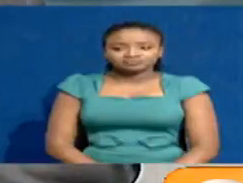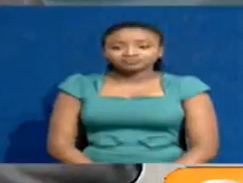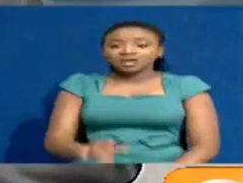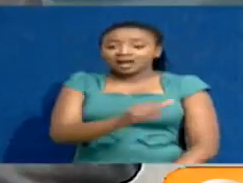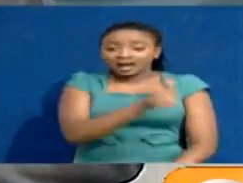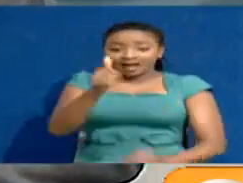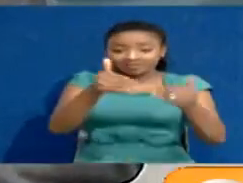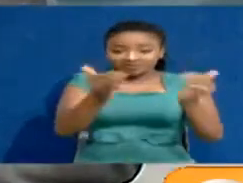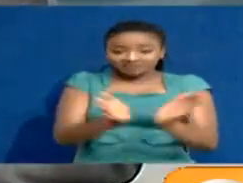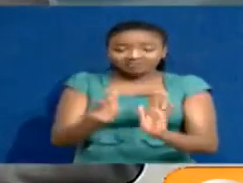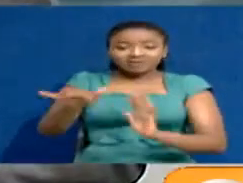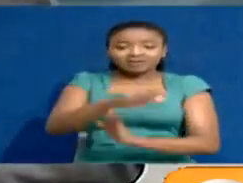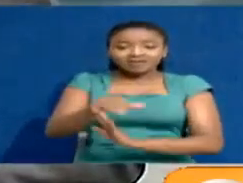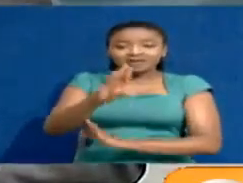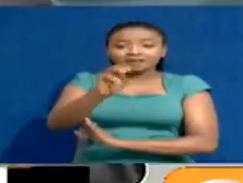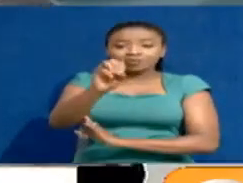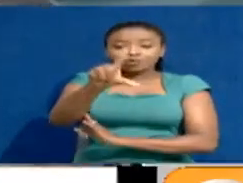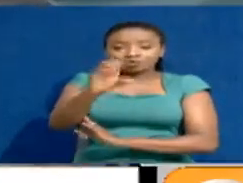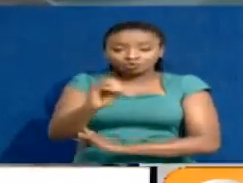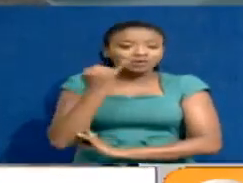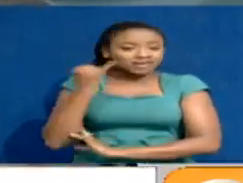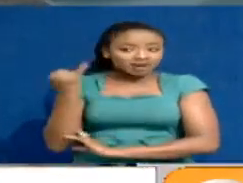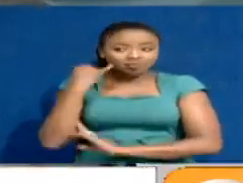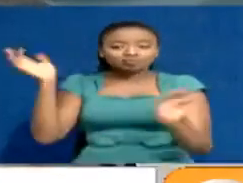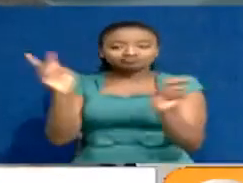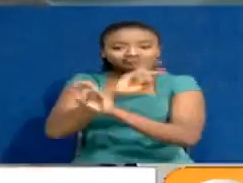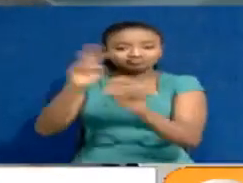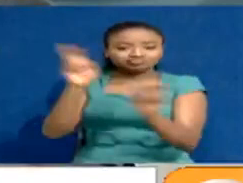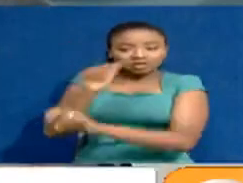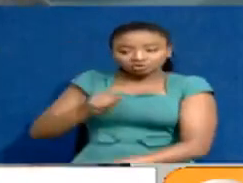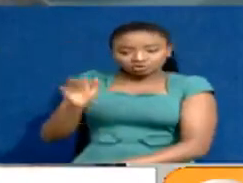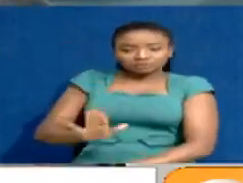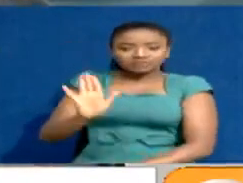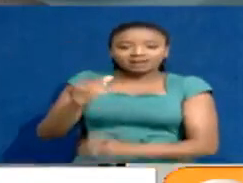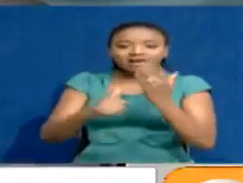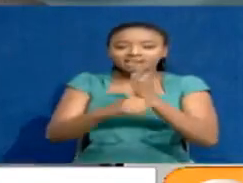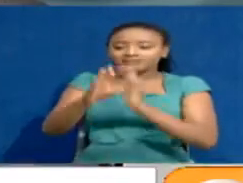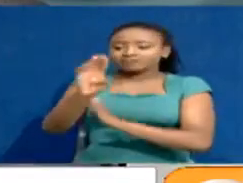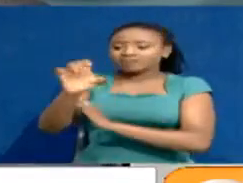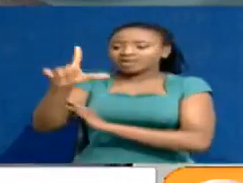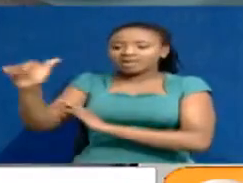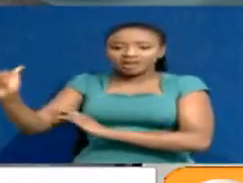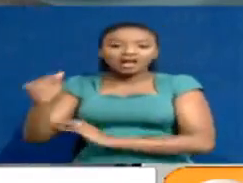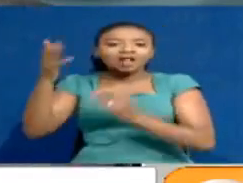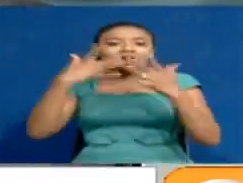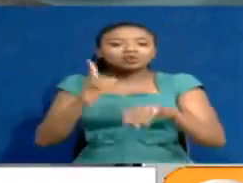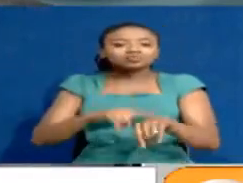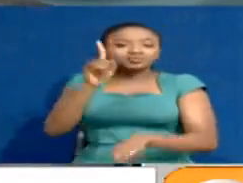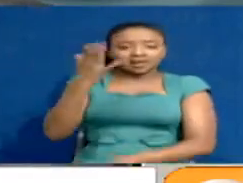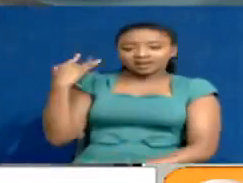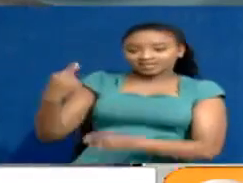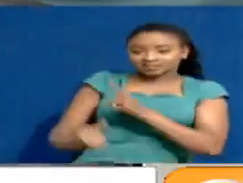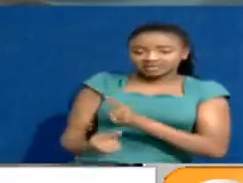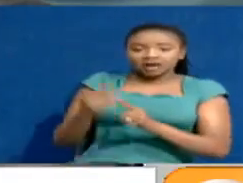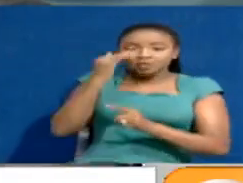familia moja katika kijiji cha Munju huko Molo, Nakuru inamsaka binti yao kwa jina Bella Martin aliyepotea mwaka uliopita. Kulingana na familia